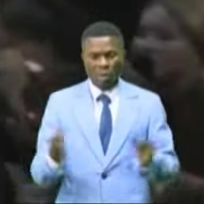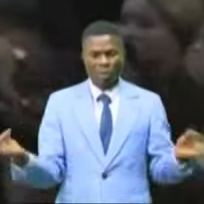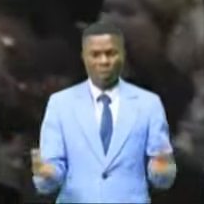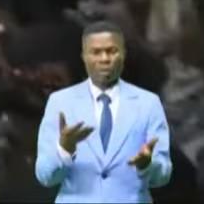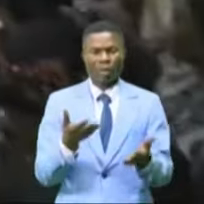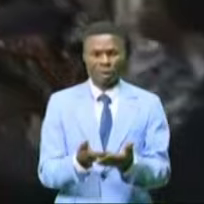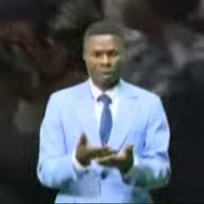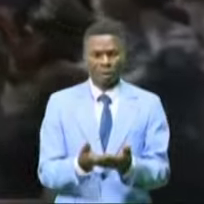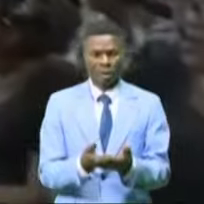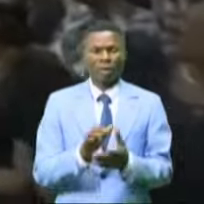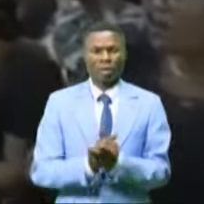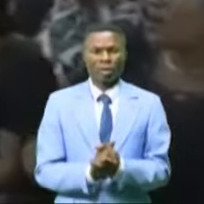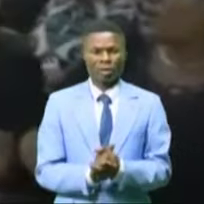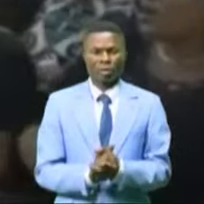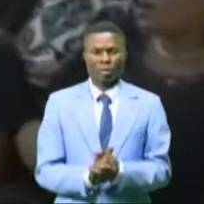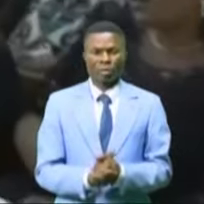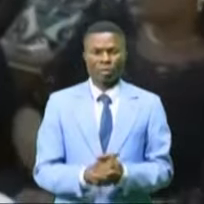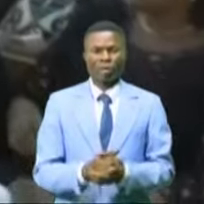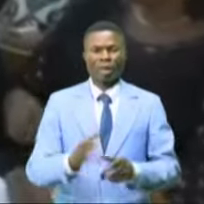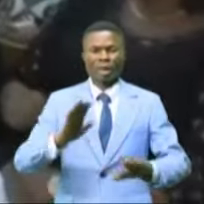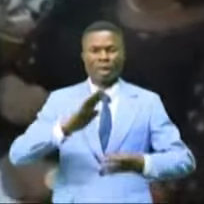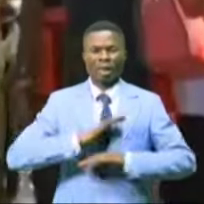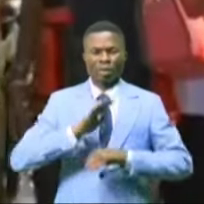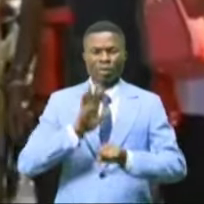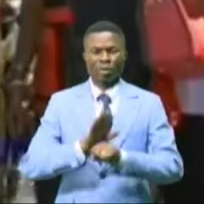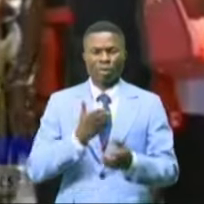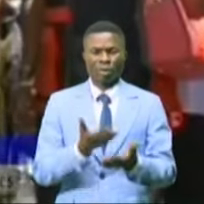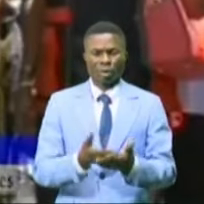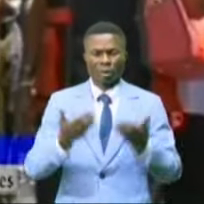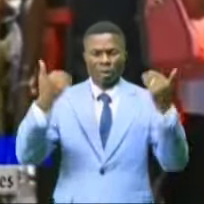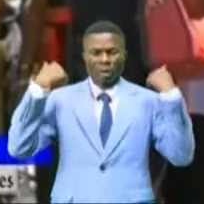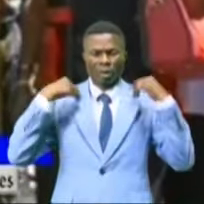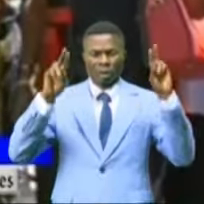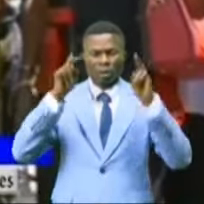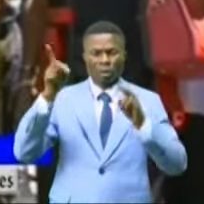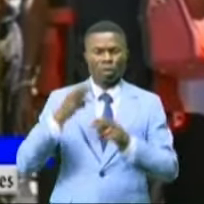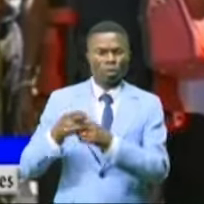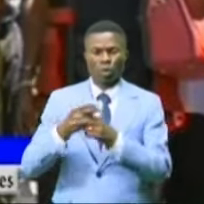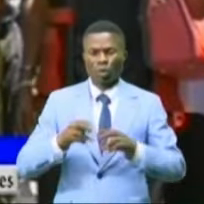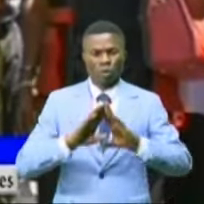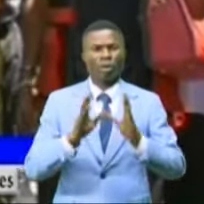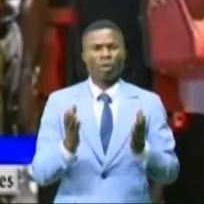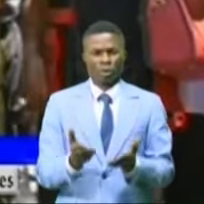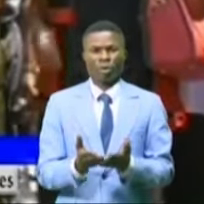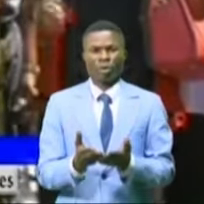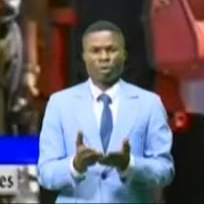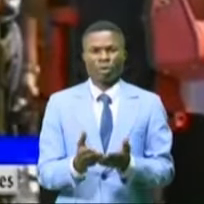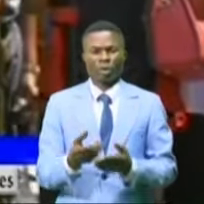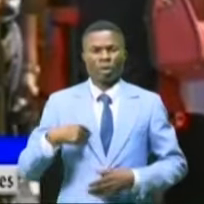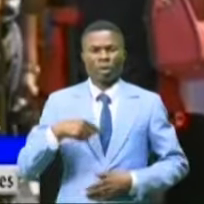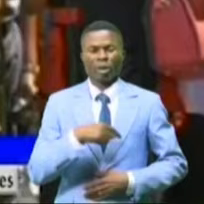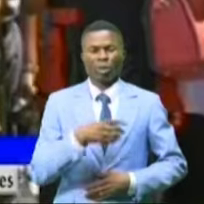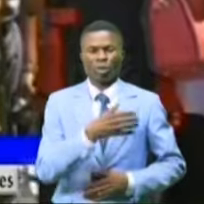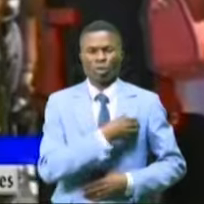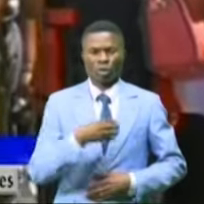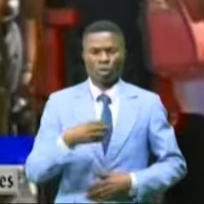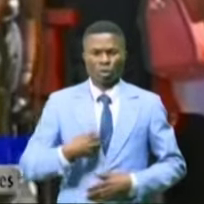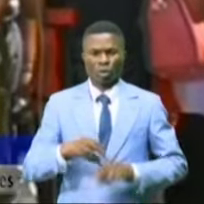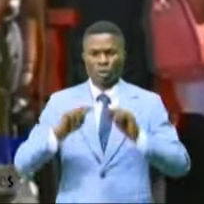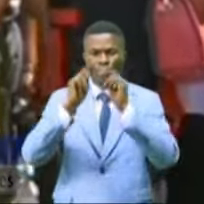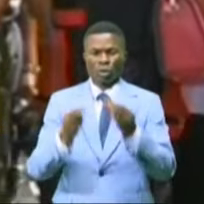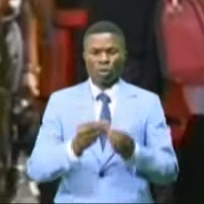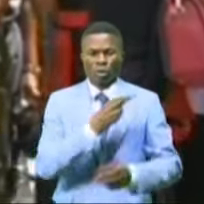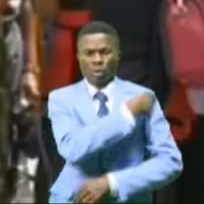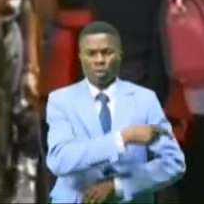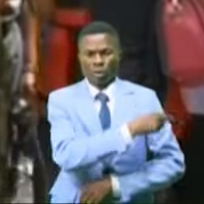manifestation. Déjà, c'est un grand soulagement parce que le Seigneur, c'est lui qui coordonne tout. Et nous, le maman de la Croix-Rouge, le